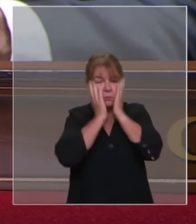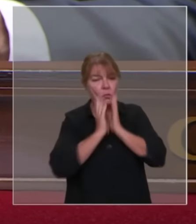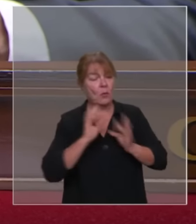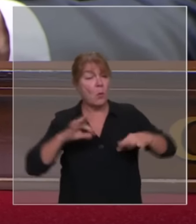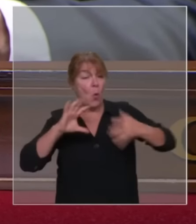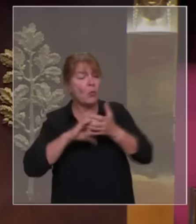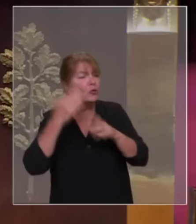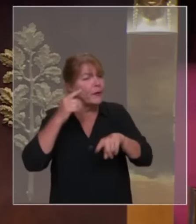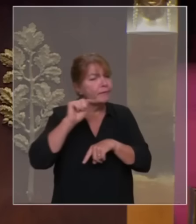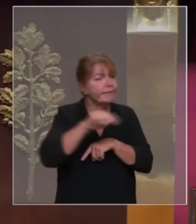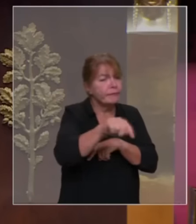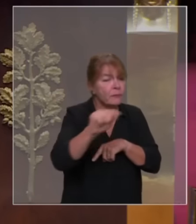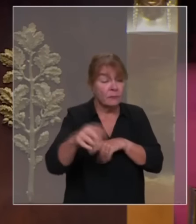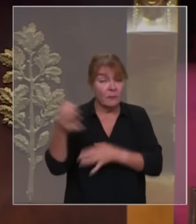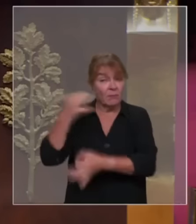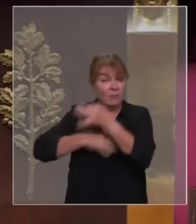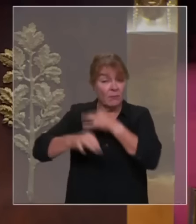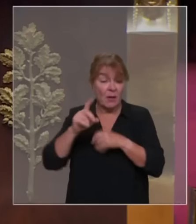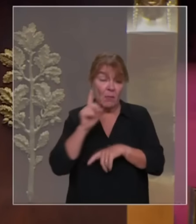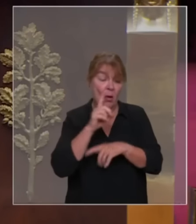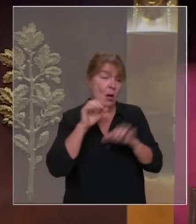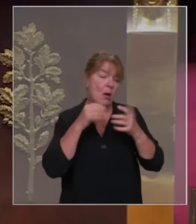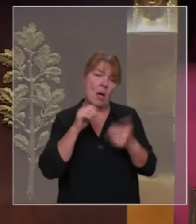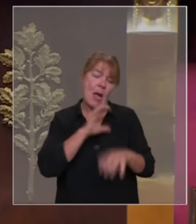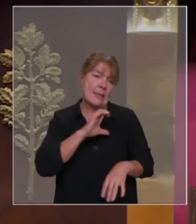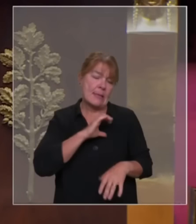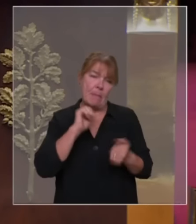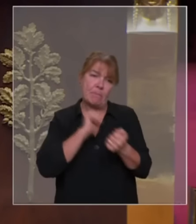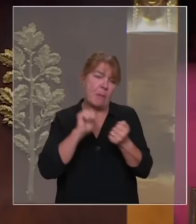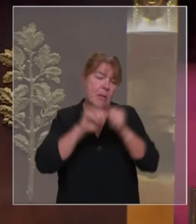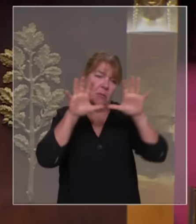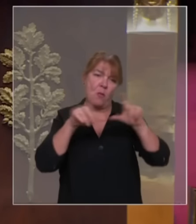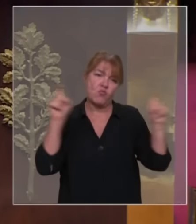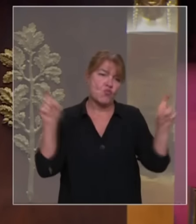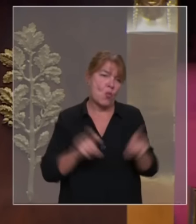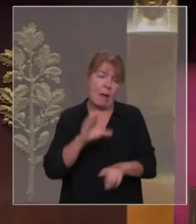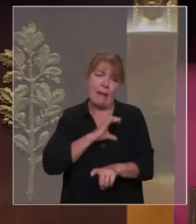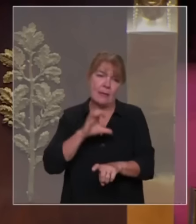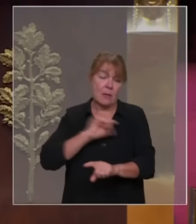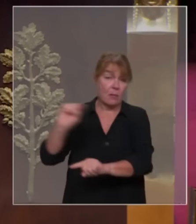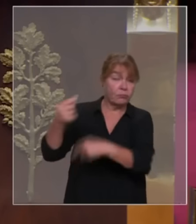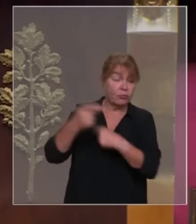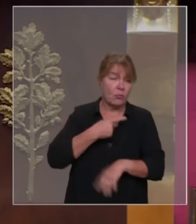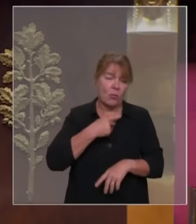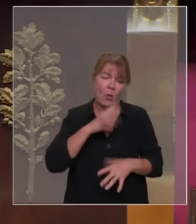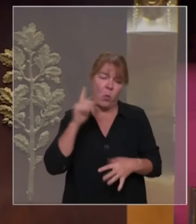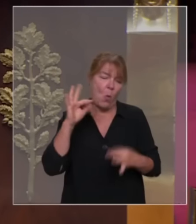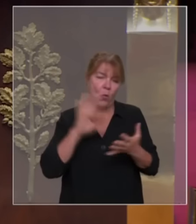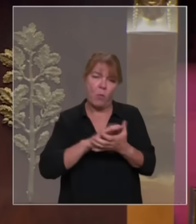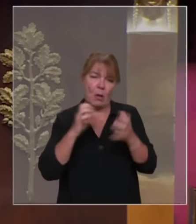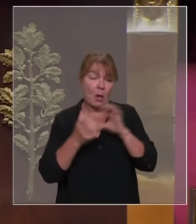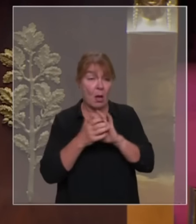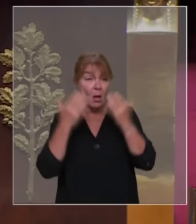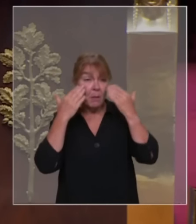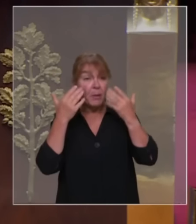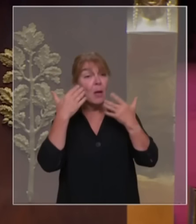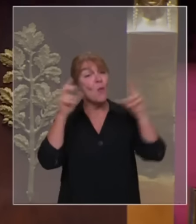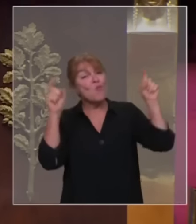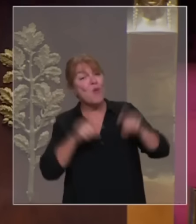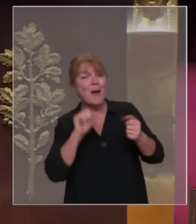vous, qui me disaient que réduire les formalités auxquelles ils sont astreints permettrait d'augmenter d'environ